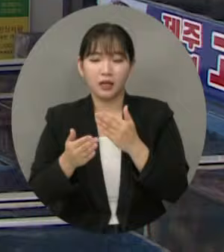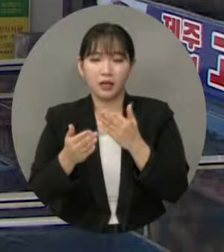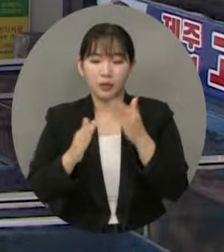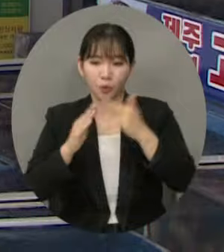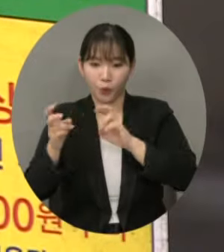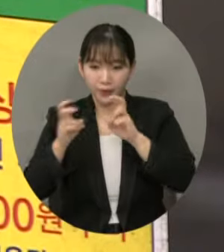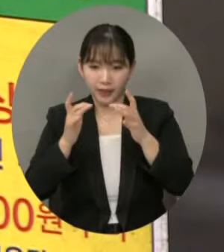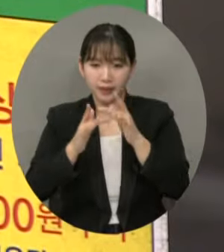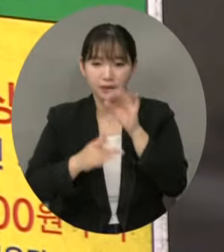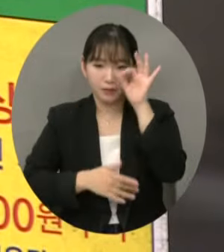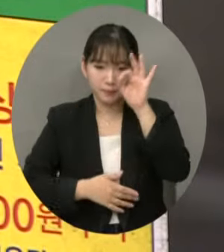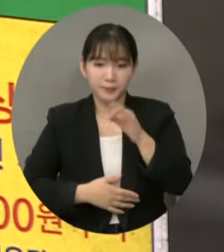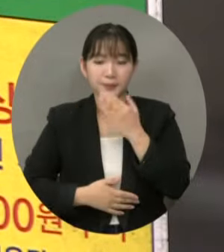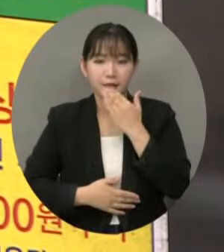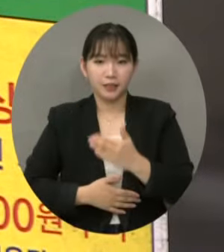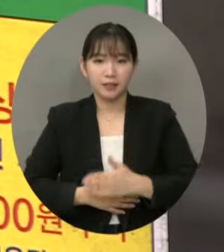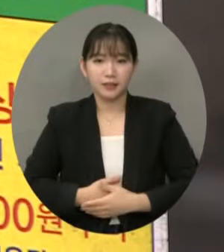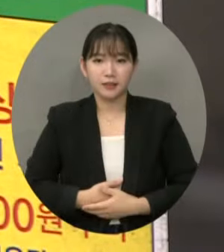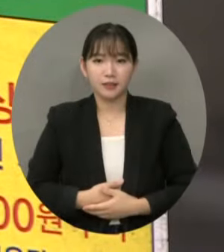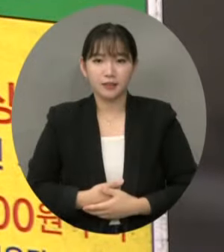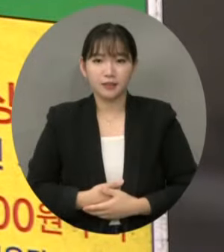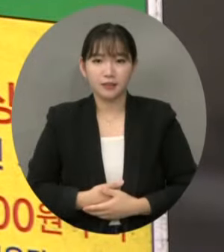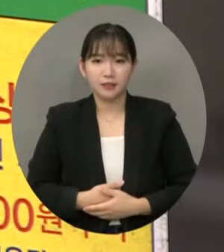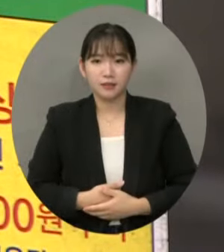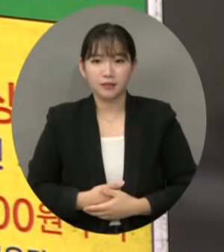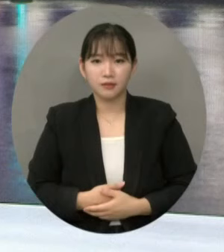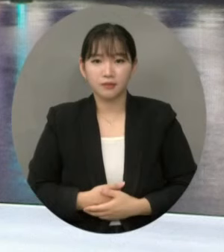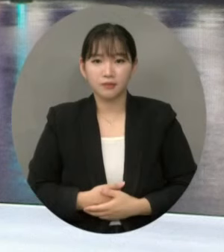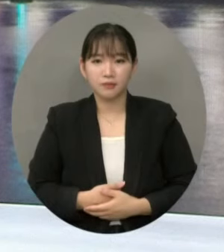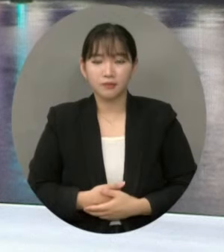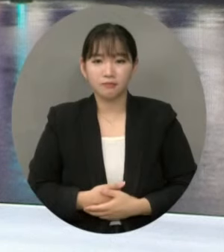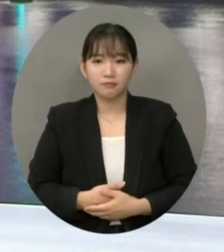누리집을 통해 확인할 수 있습니다.